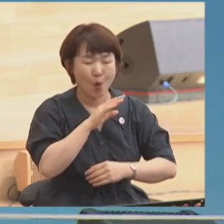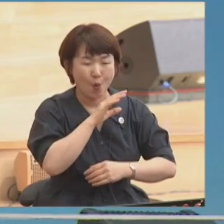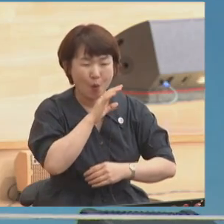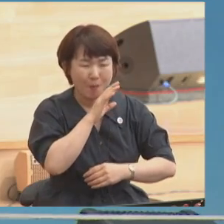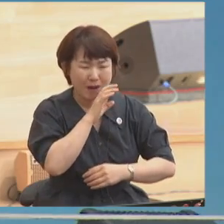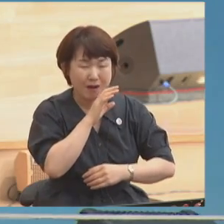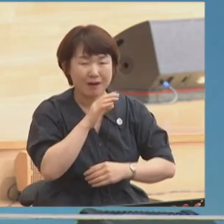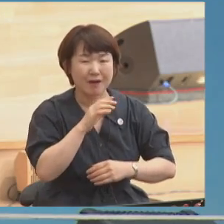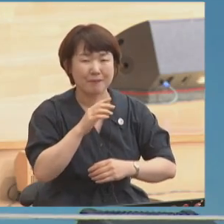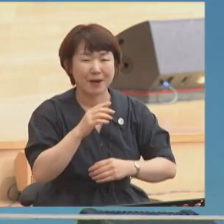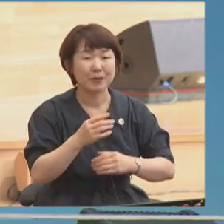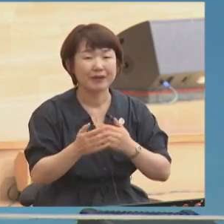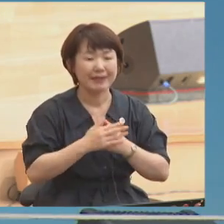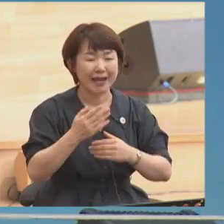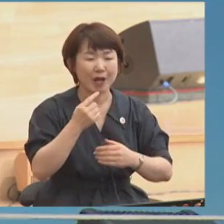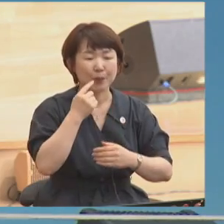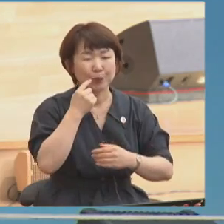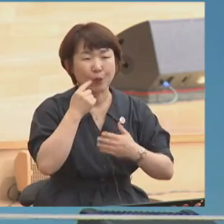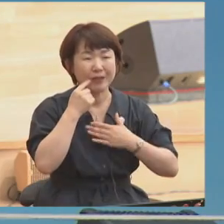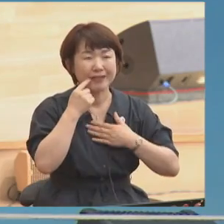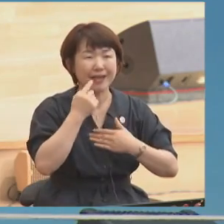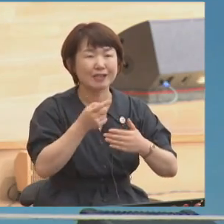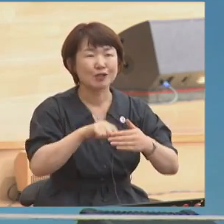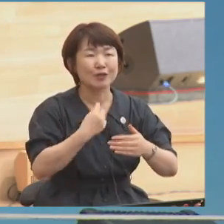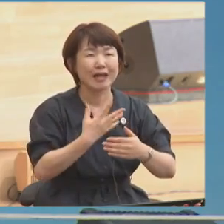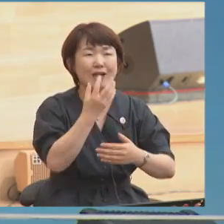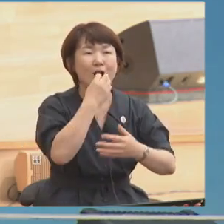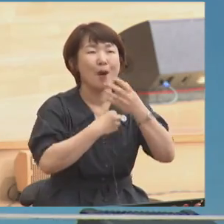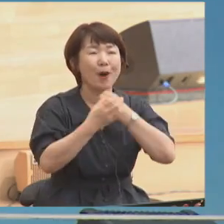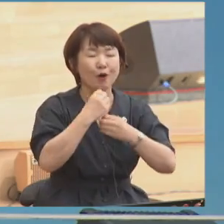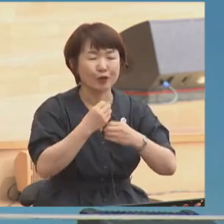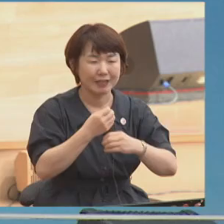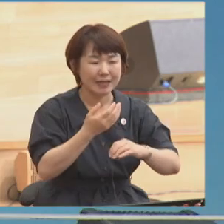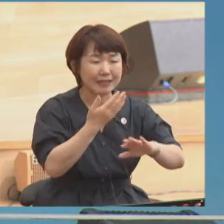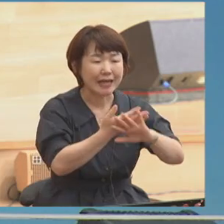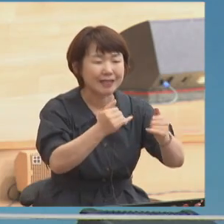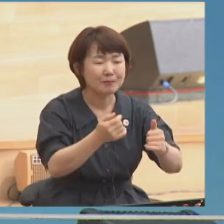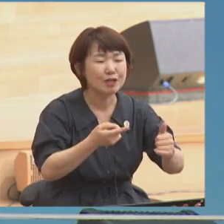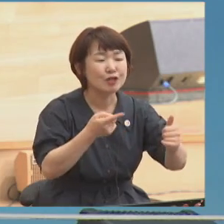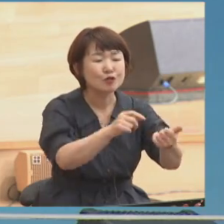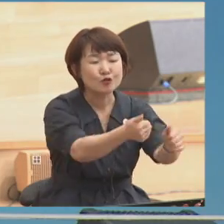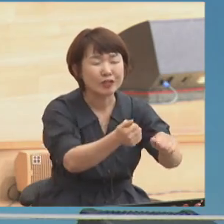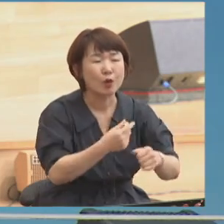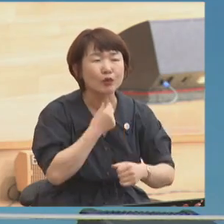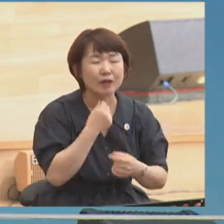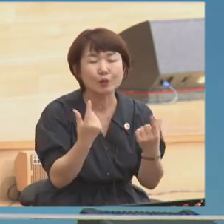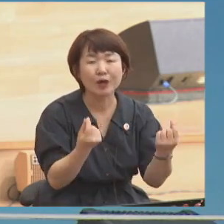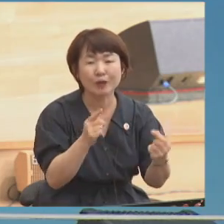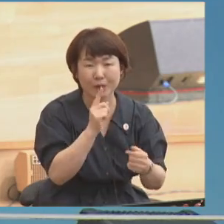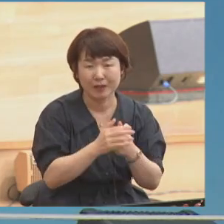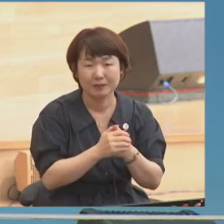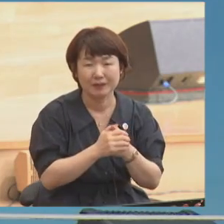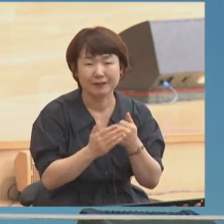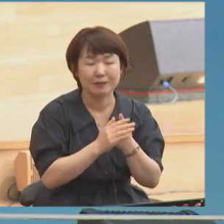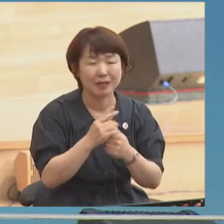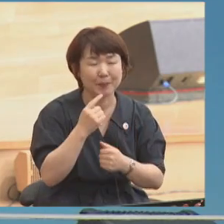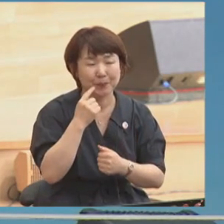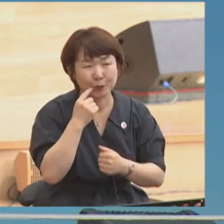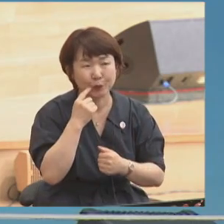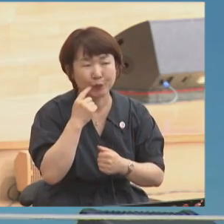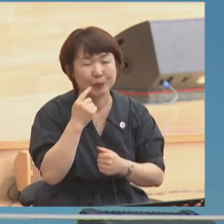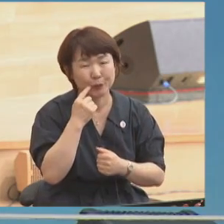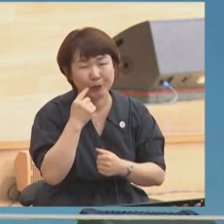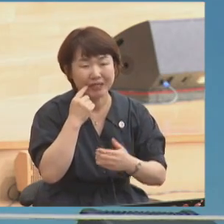품는 것은 내가 독을 입에 털어넣고는 남이 죽기를 바라는 것 똑같다, 그 말인 거예요. 그런데 이 분노의 독이